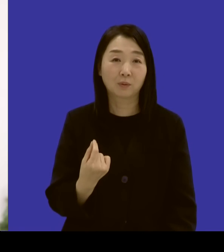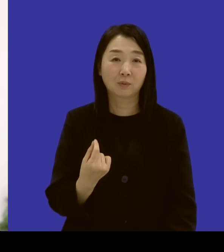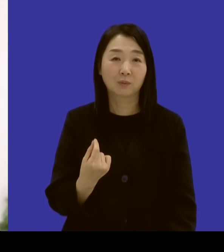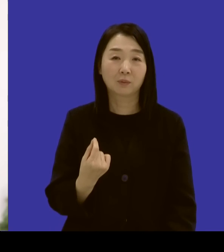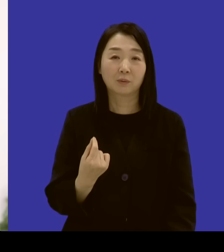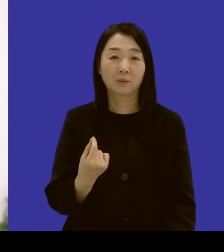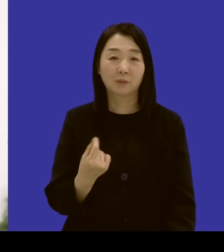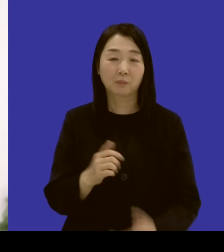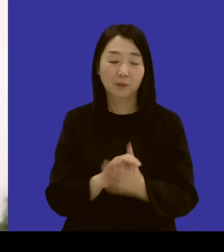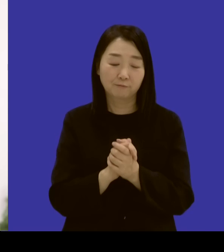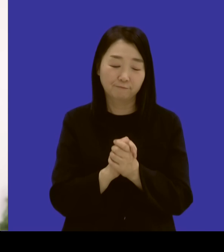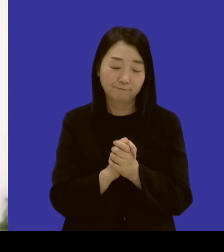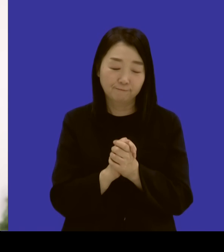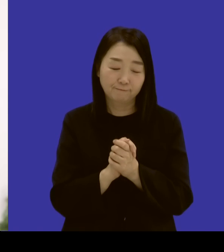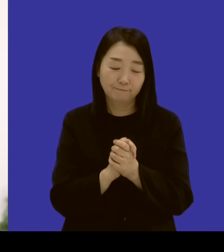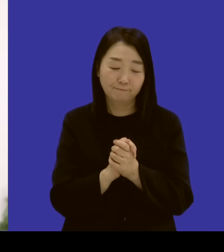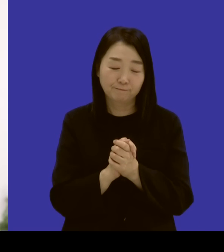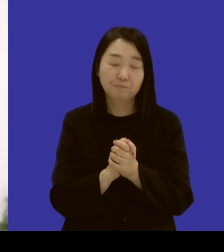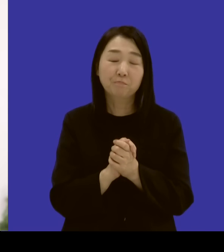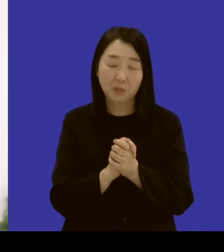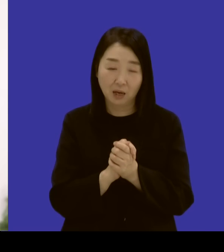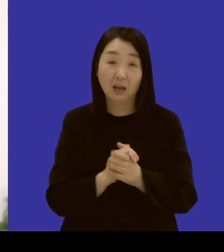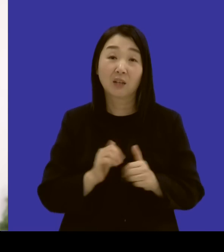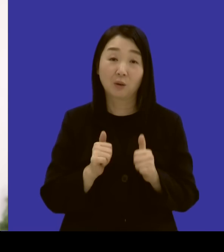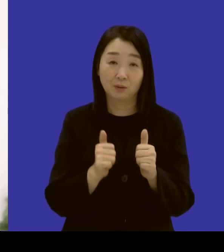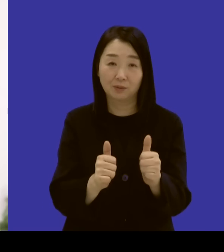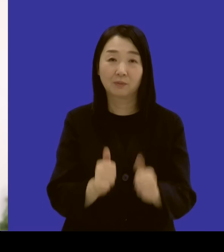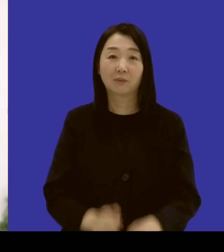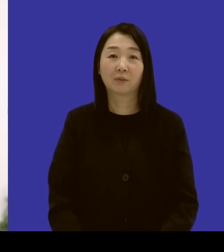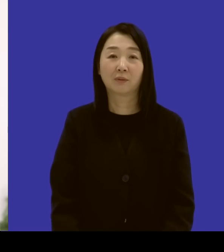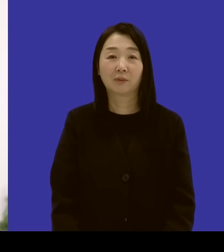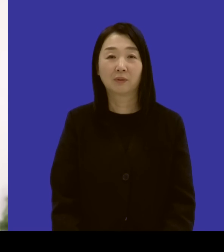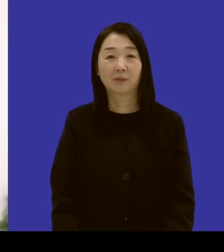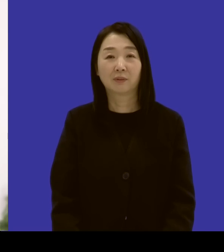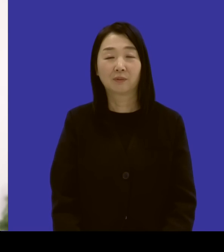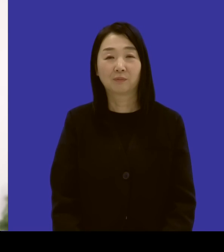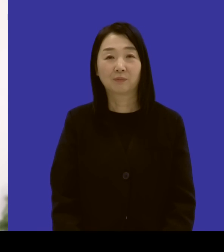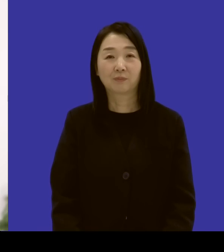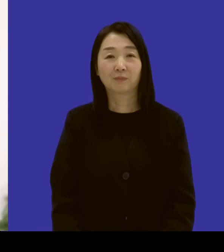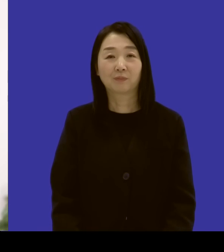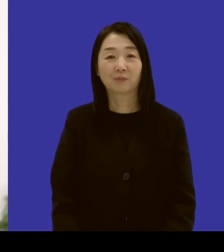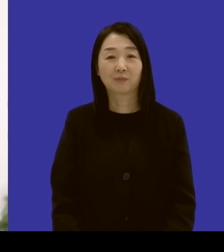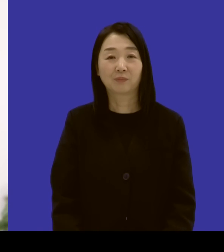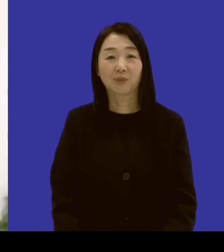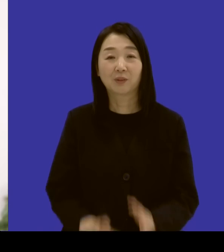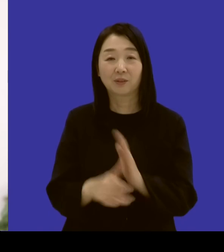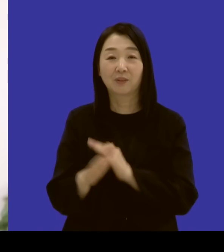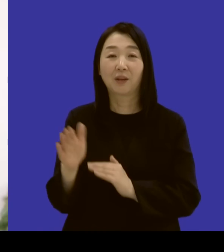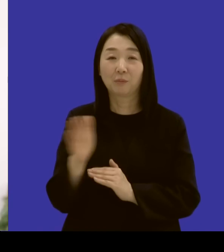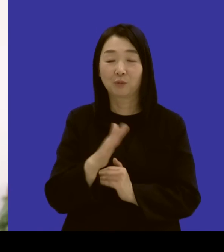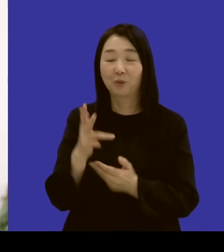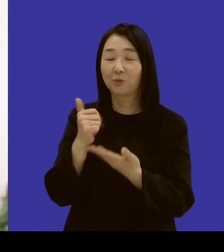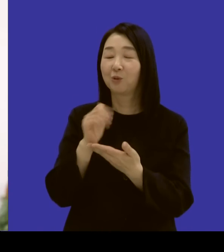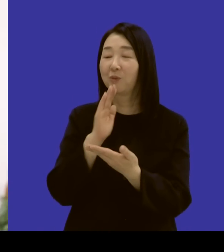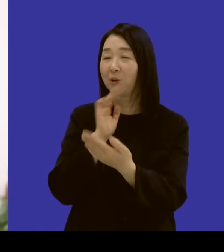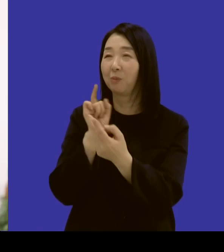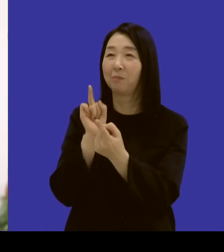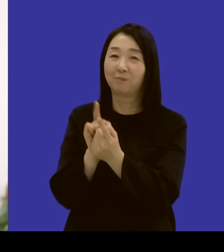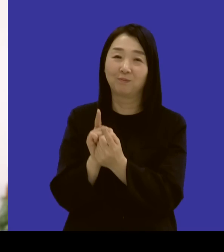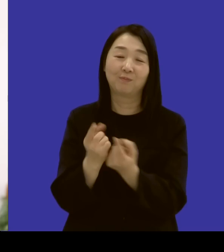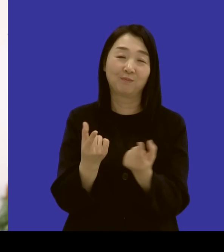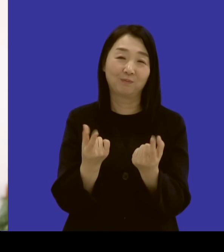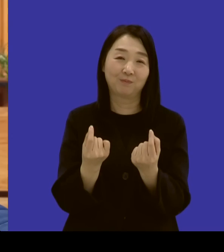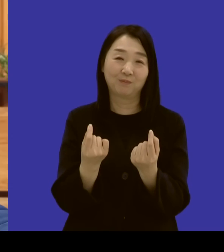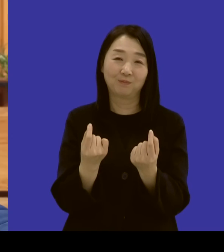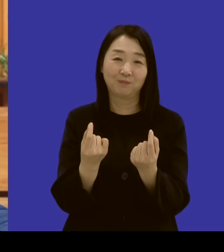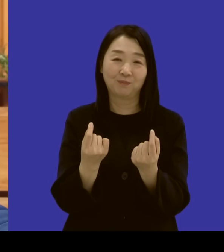굉장히 기도를 많이 하기 시작을 했고요. 예. 그때부터 정말 이제 주님을 정말 만난 거는